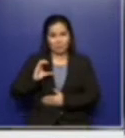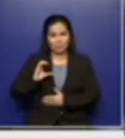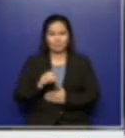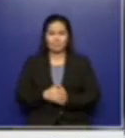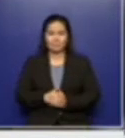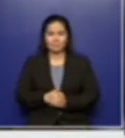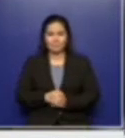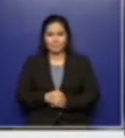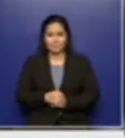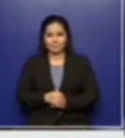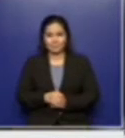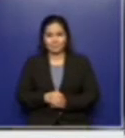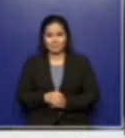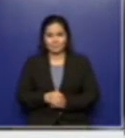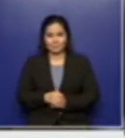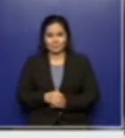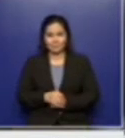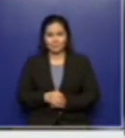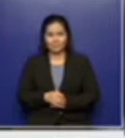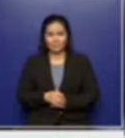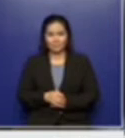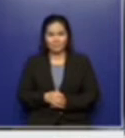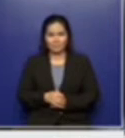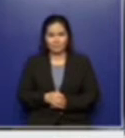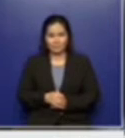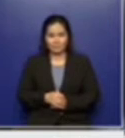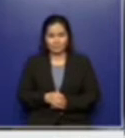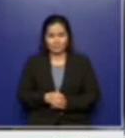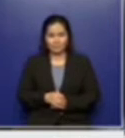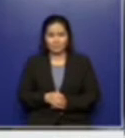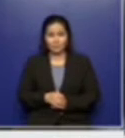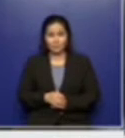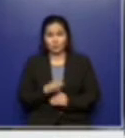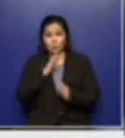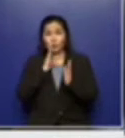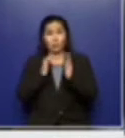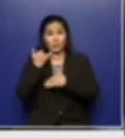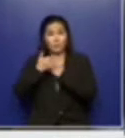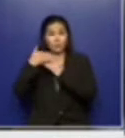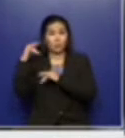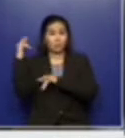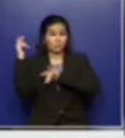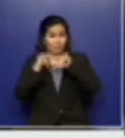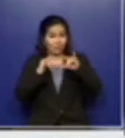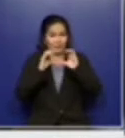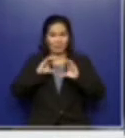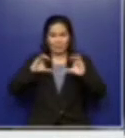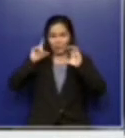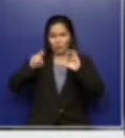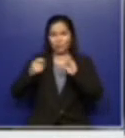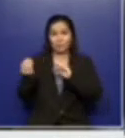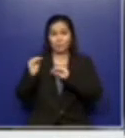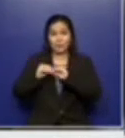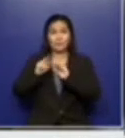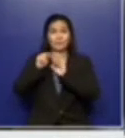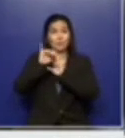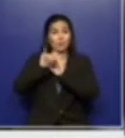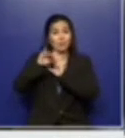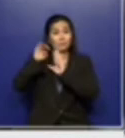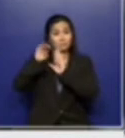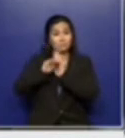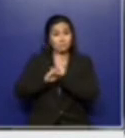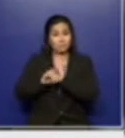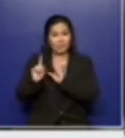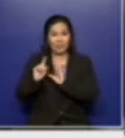ะครับและในเมื่อเข้ามาแล้วอยากให้รัฐบาลมีนโยบายครับมีนโยบายนะครับ